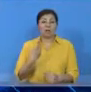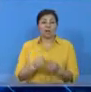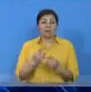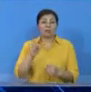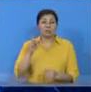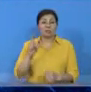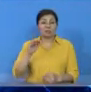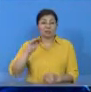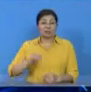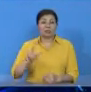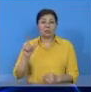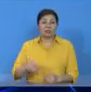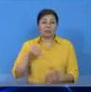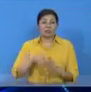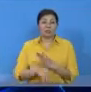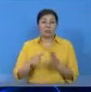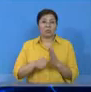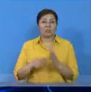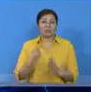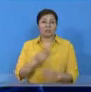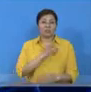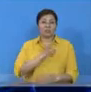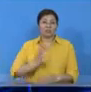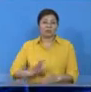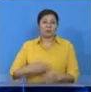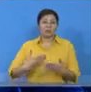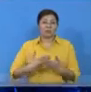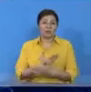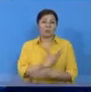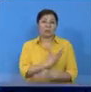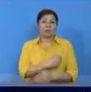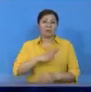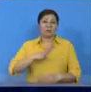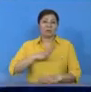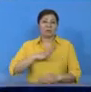тысяч актюбинцев. Из них 61%